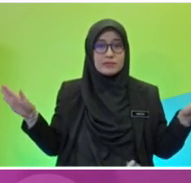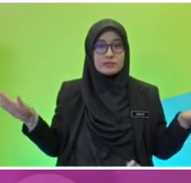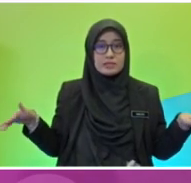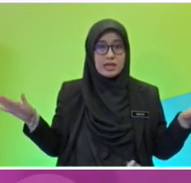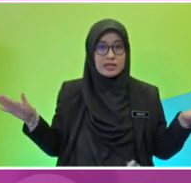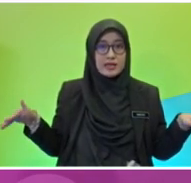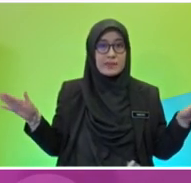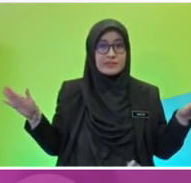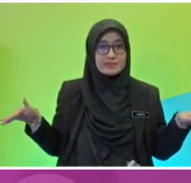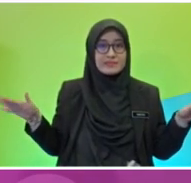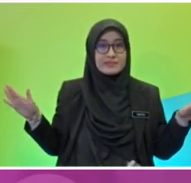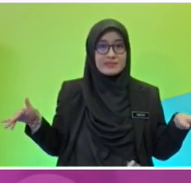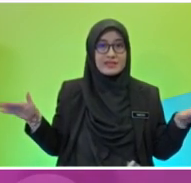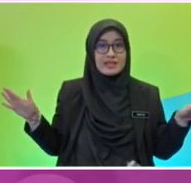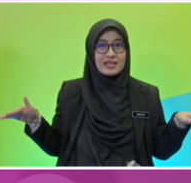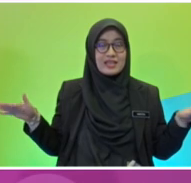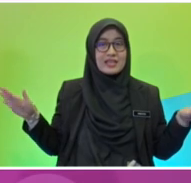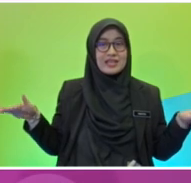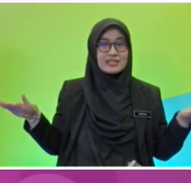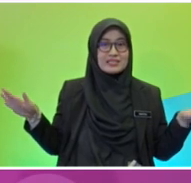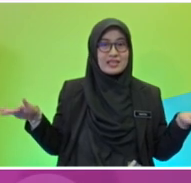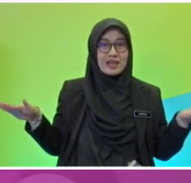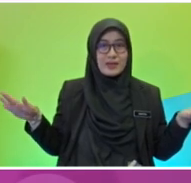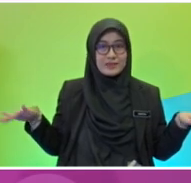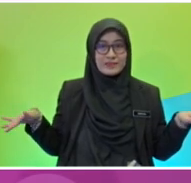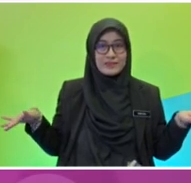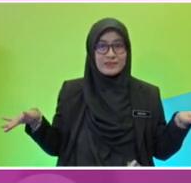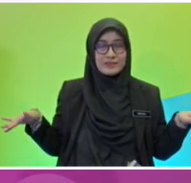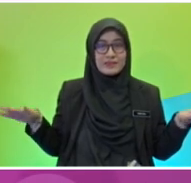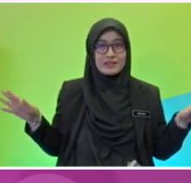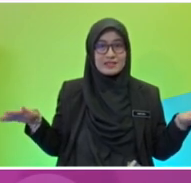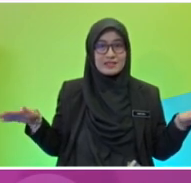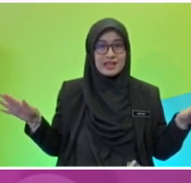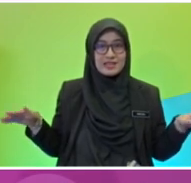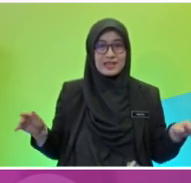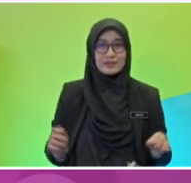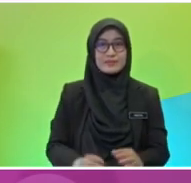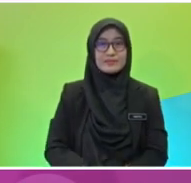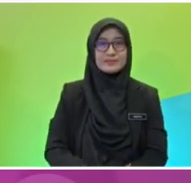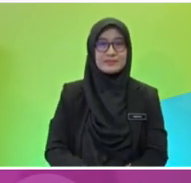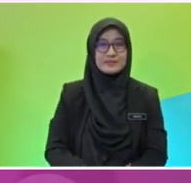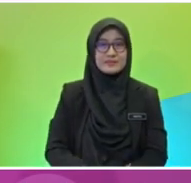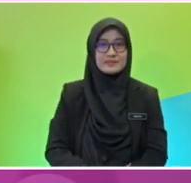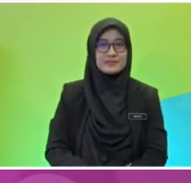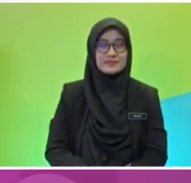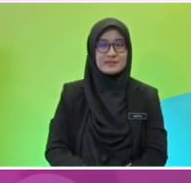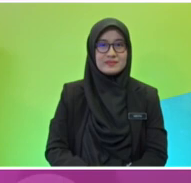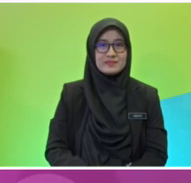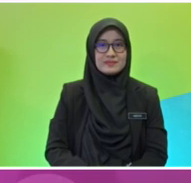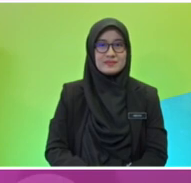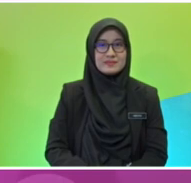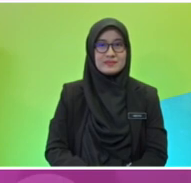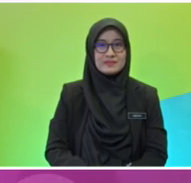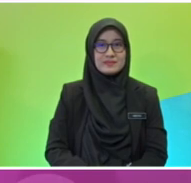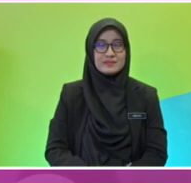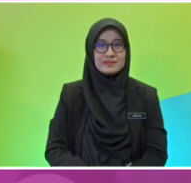Sayap. Sayap ni. Macam tak nampak sayap. Ada nampak dia ada sayap dia. Tu sayap. Ini sayap dia. Tu sayap. Okey.